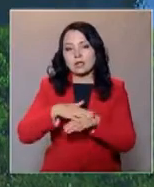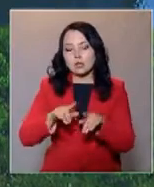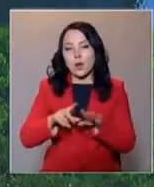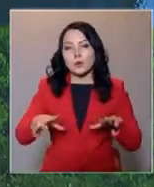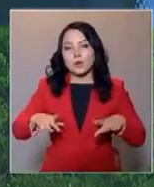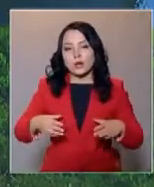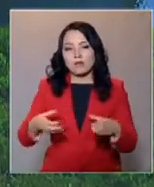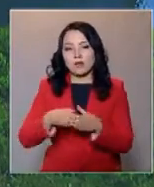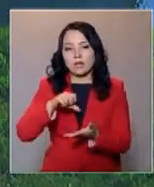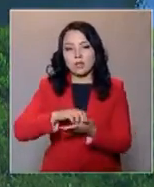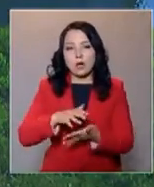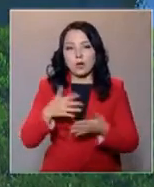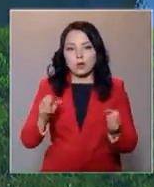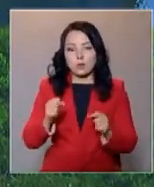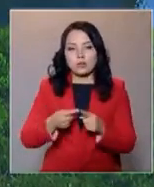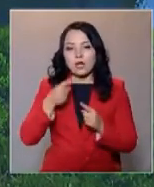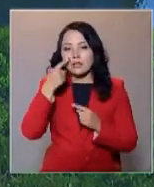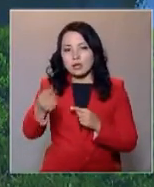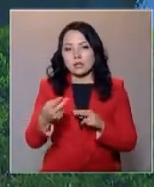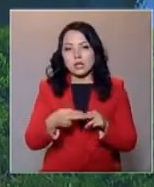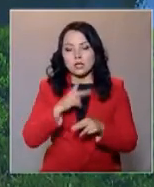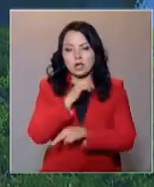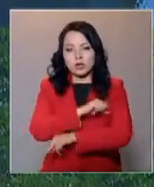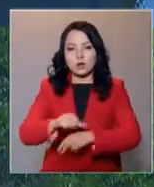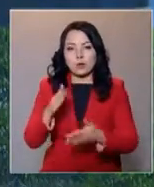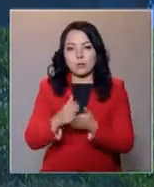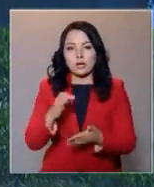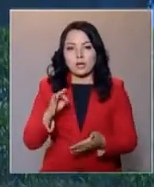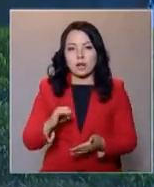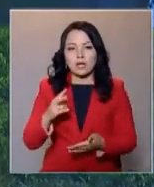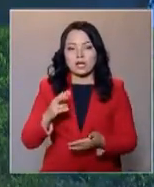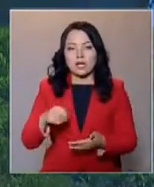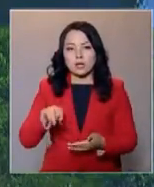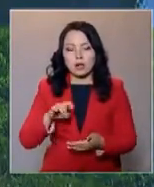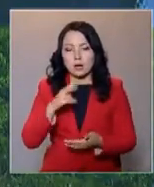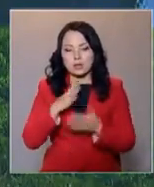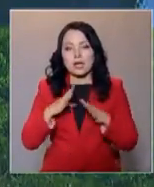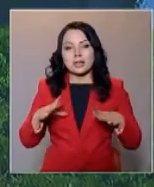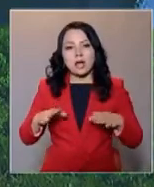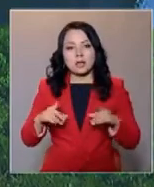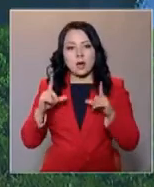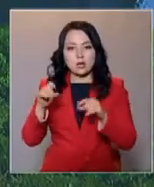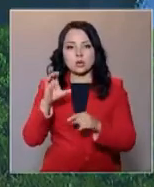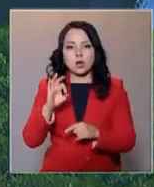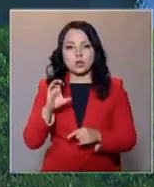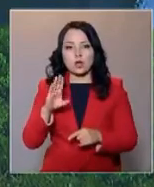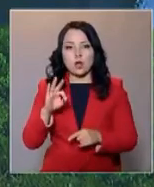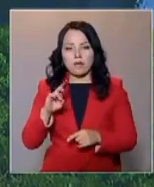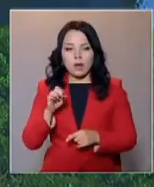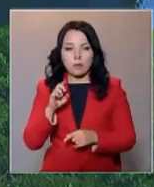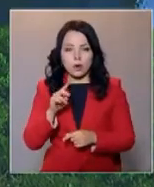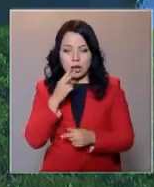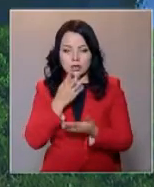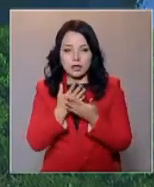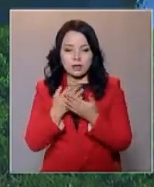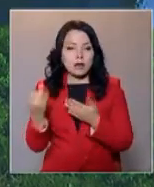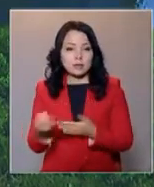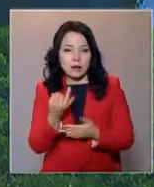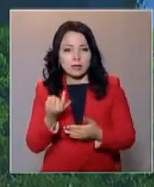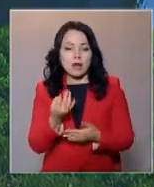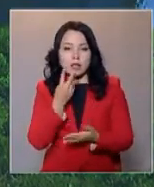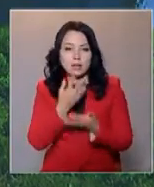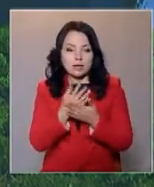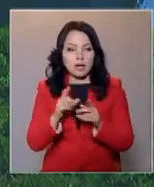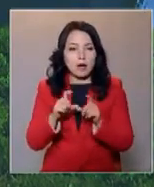турфирм большинство работает на дальние зарубежье. Игорь Нидерер побывал в санатории «Сосновый бор» и попытался доказать, что